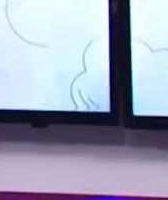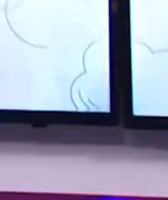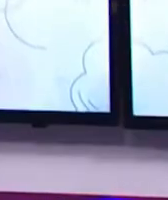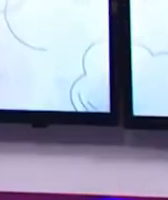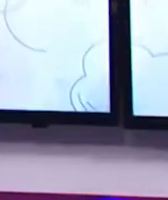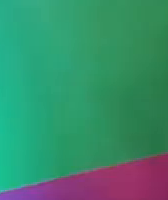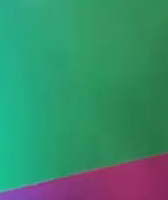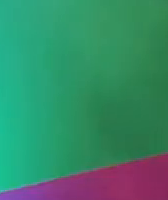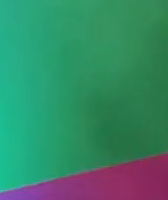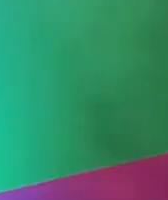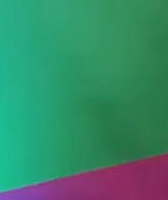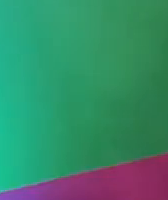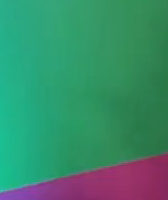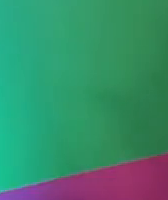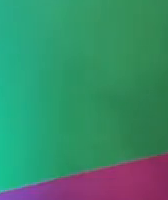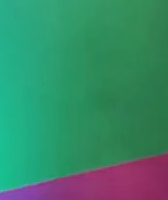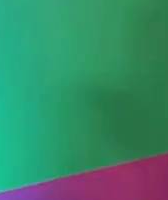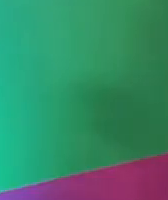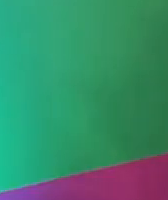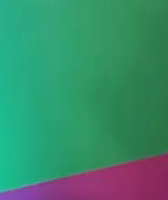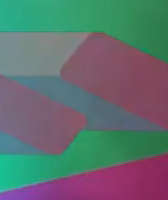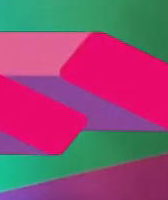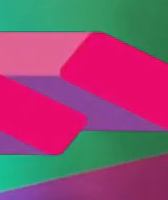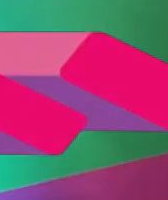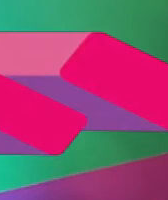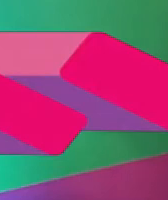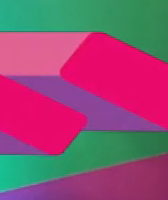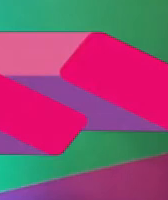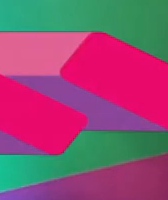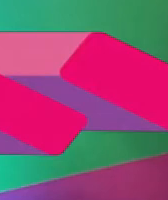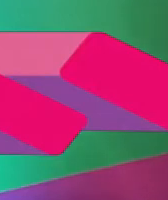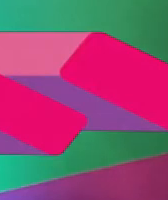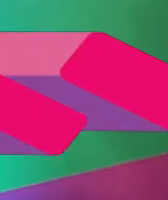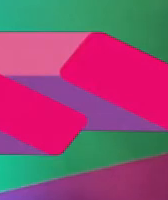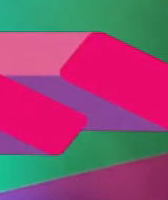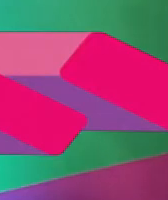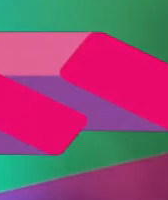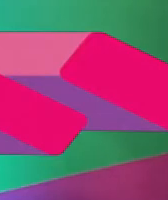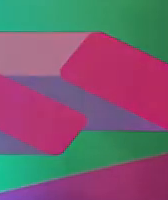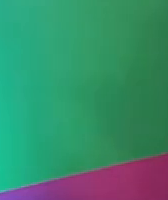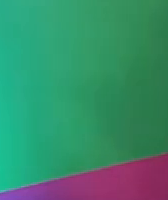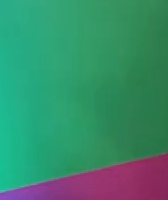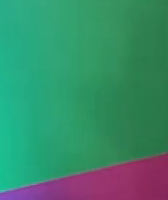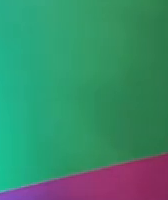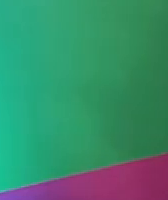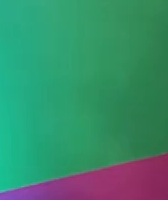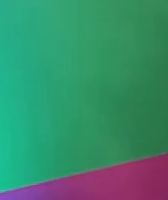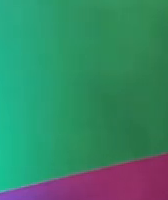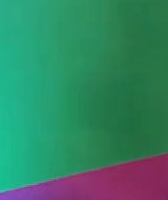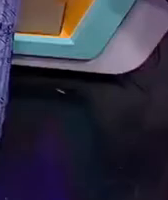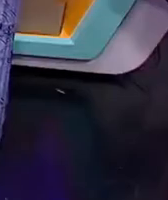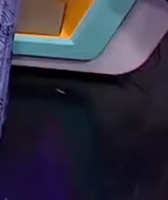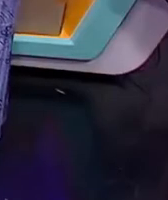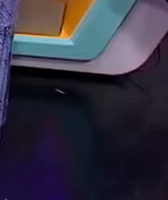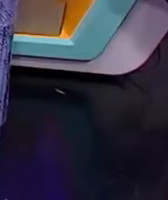dan pastinya murid-murid diwaktu kesempatan ini selama satu jam saya dan juga Cikgu dibenarkan untuk